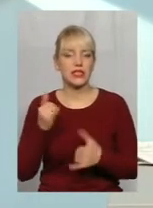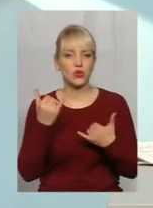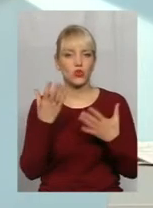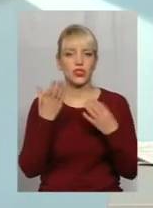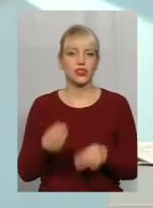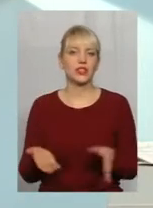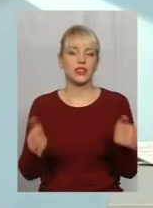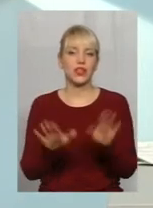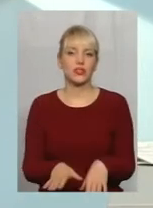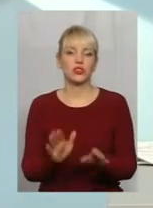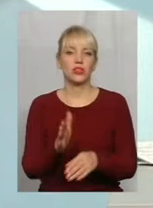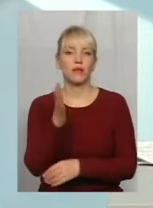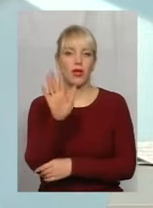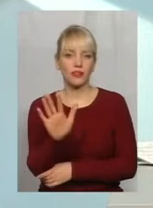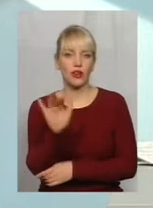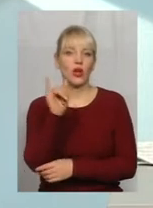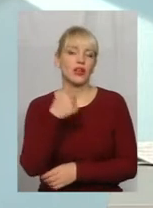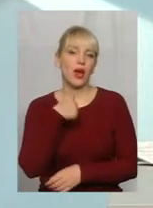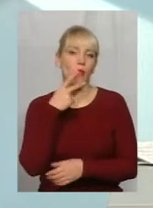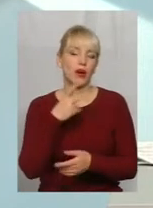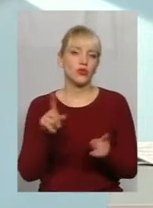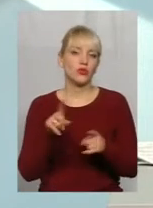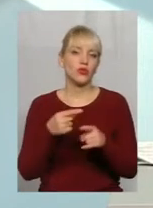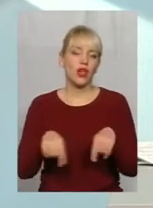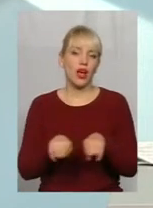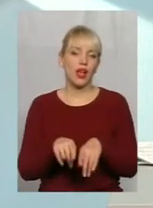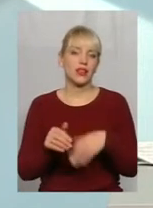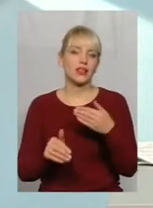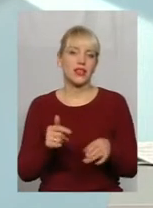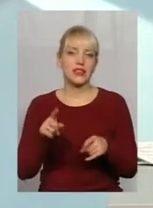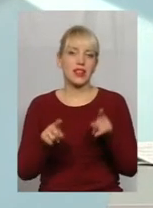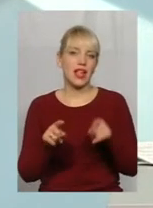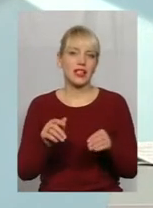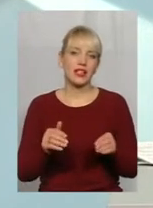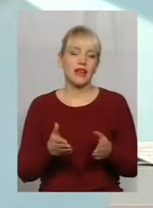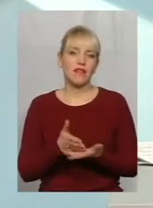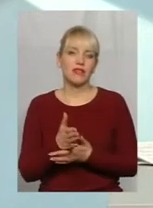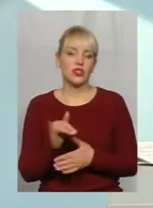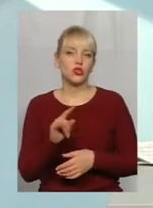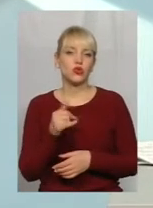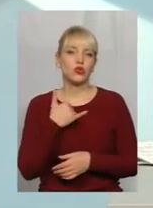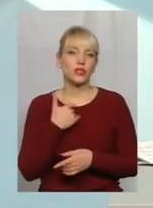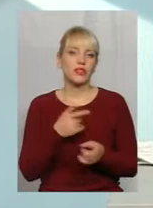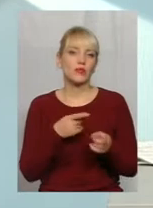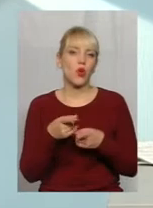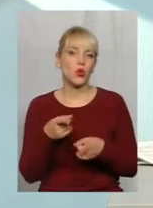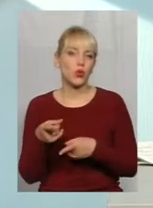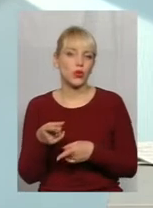залишилося їх п'ятеро. І я бачу, що така тенденція в деякі види, що в нас ми готуємо